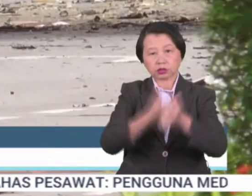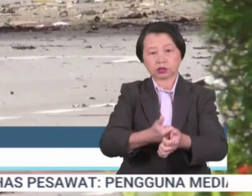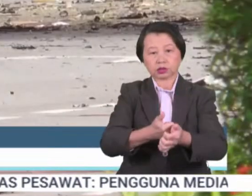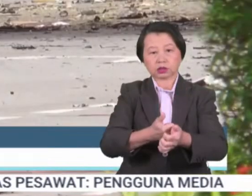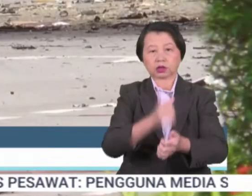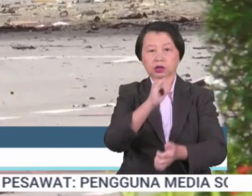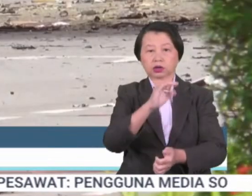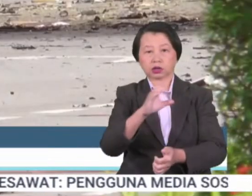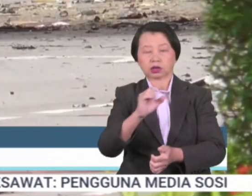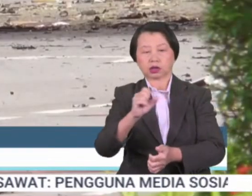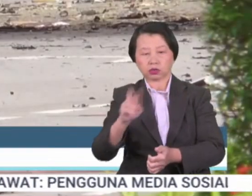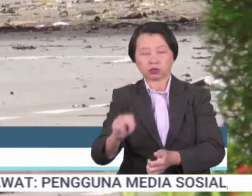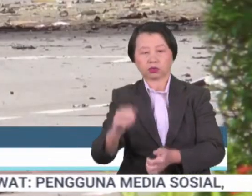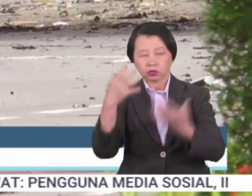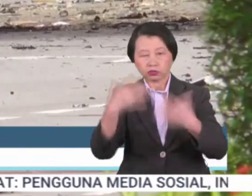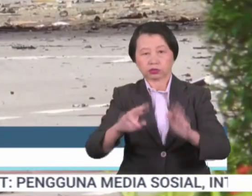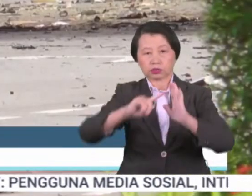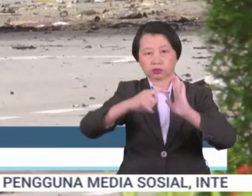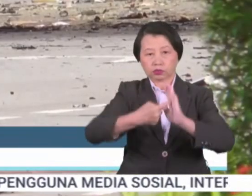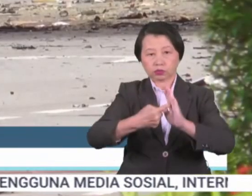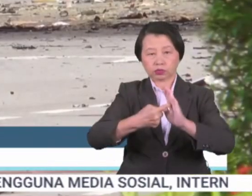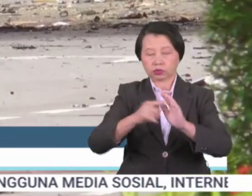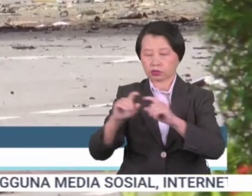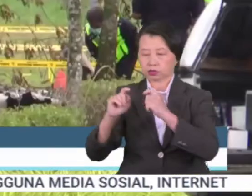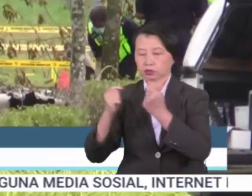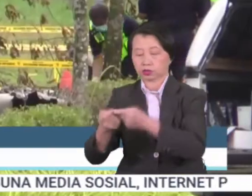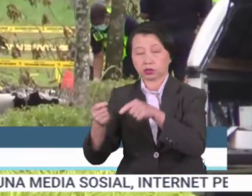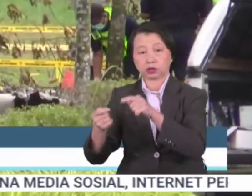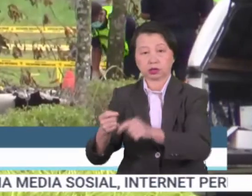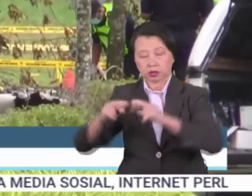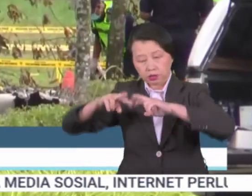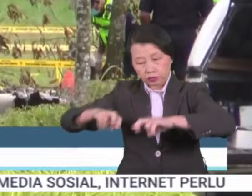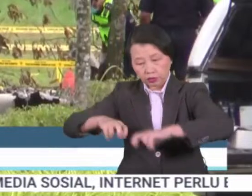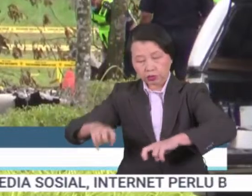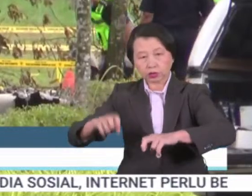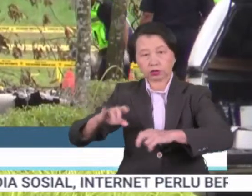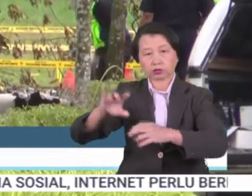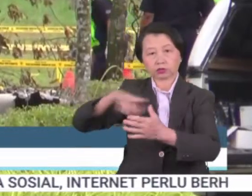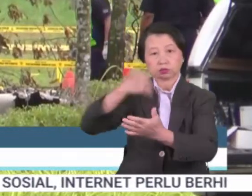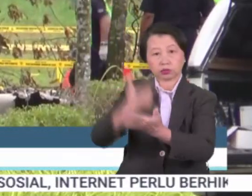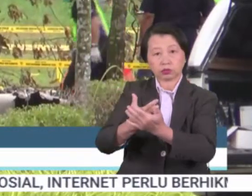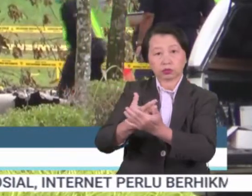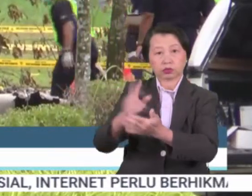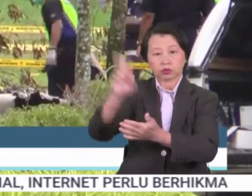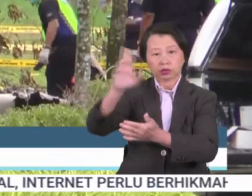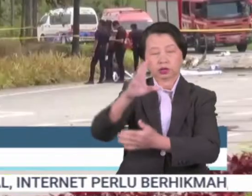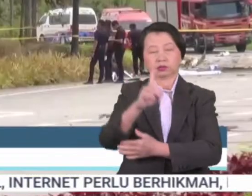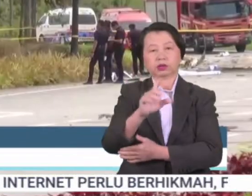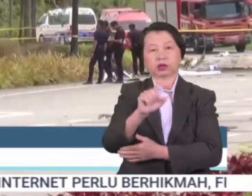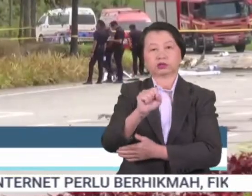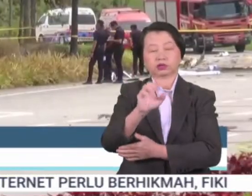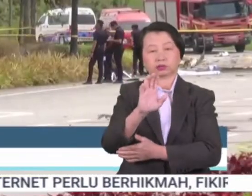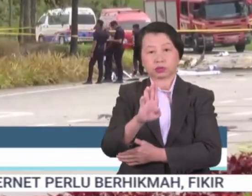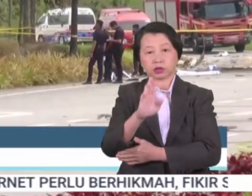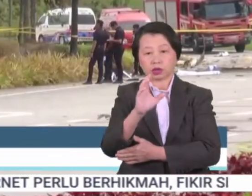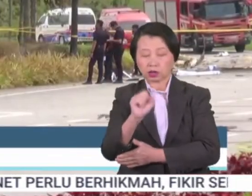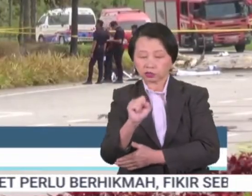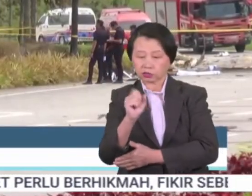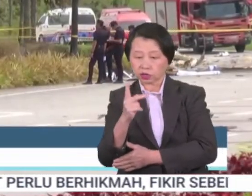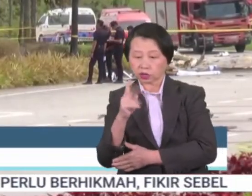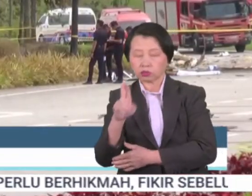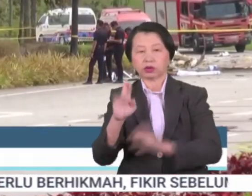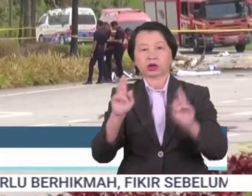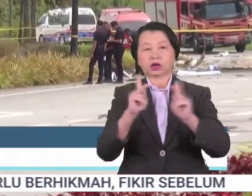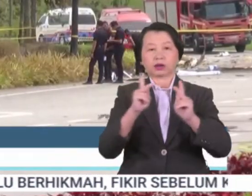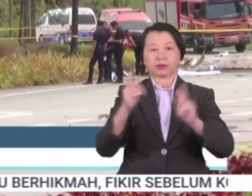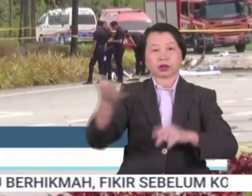icao nx13 telah dimulakan oleh pasukan biro siasatan kemalangan udara bsku bermula kamis lalu